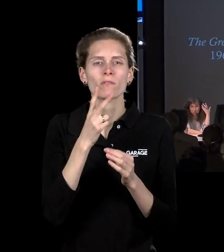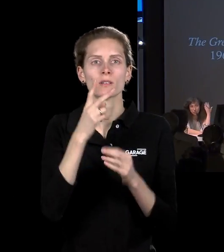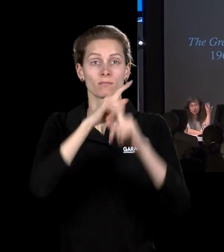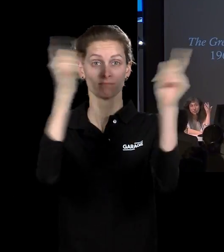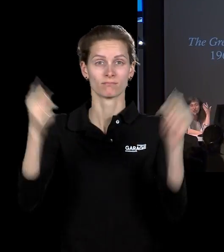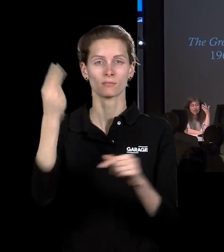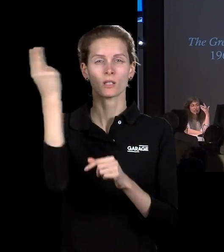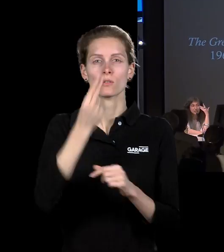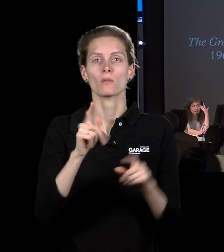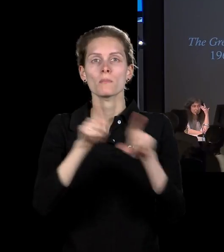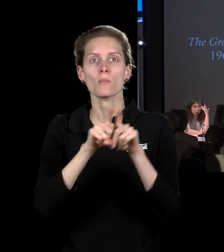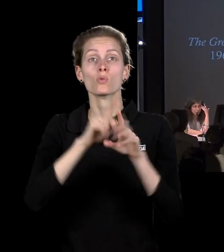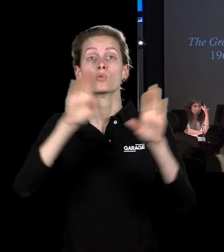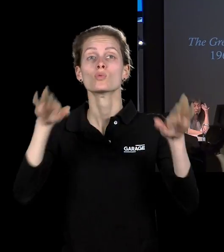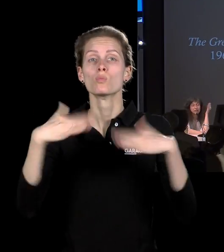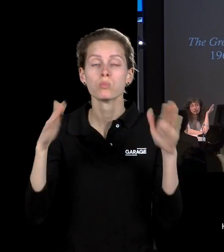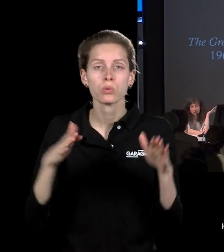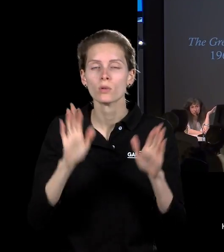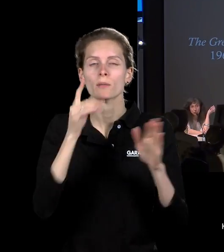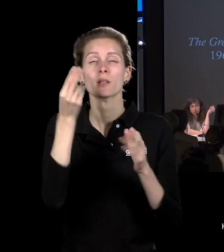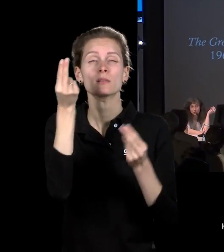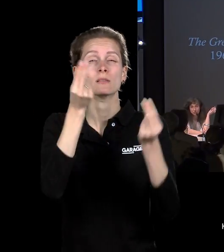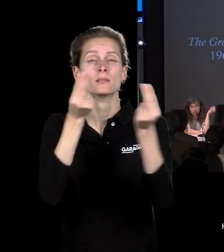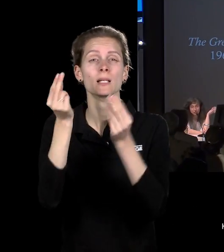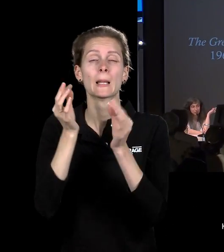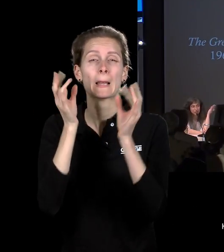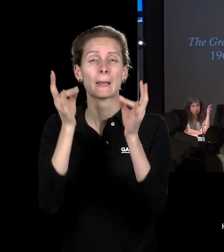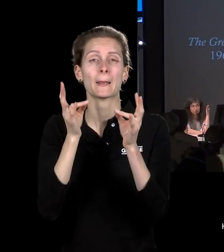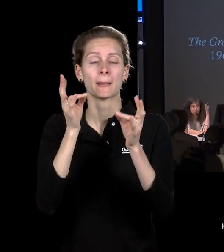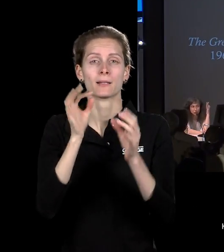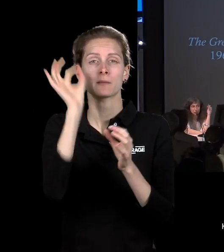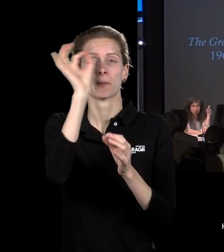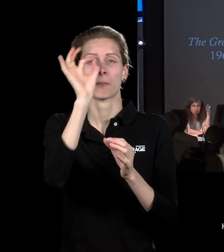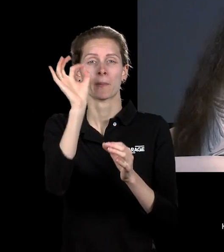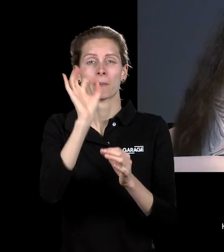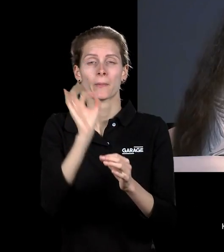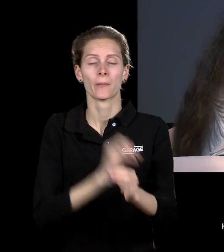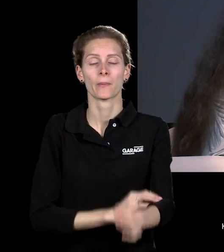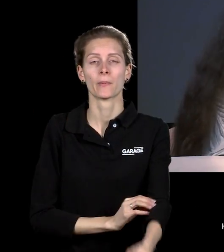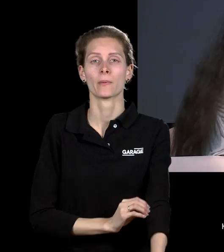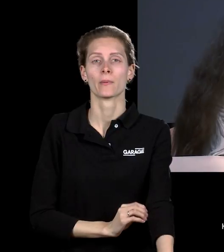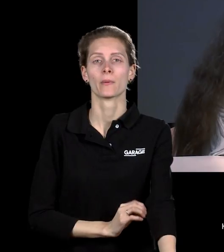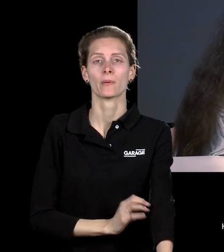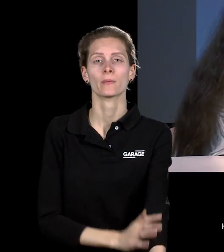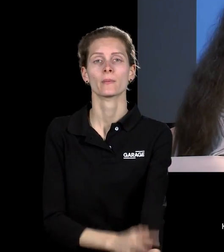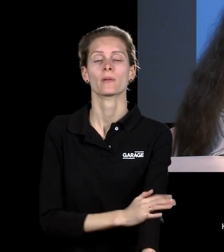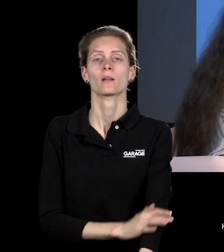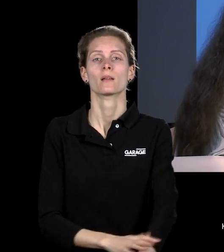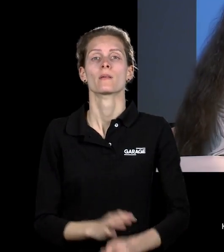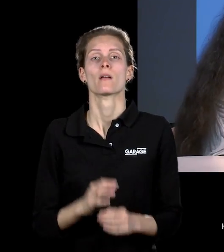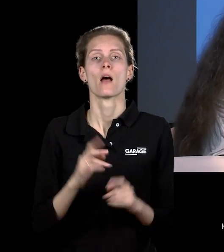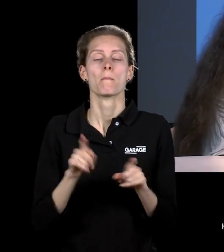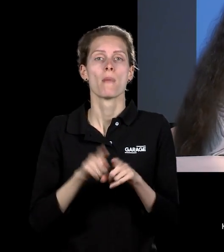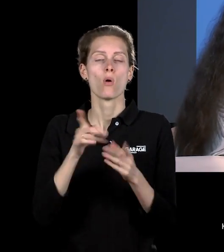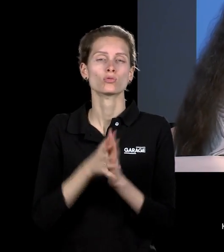кажется пустым. Это не абстракция. Те сюжеты, которые там возникают, это сюжеты вот там, например, Великой Стены в